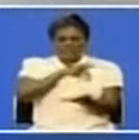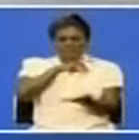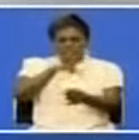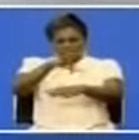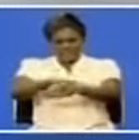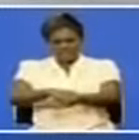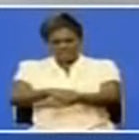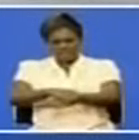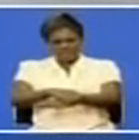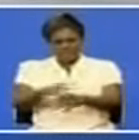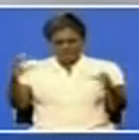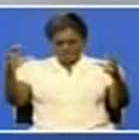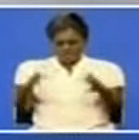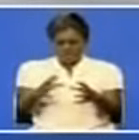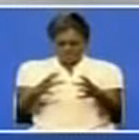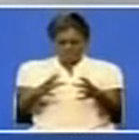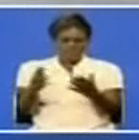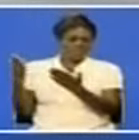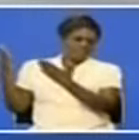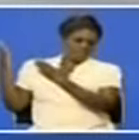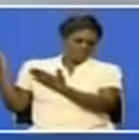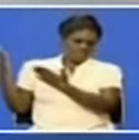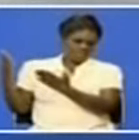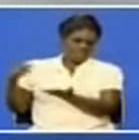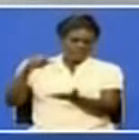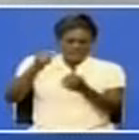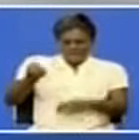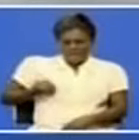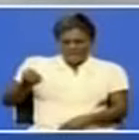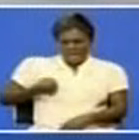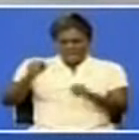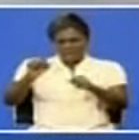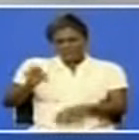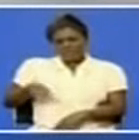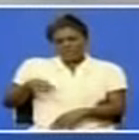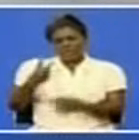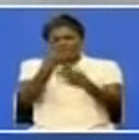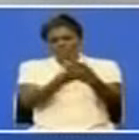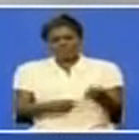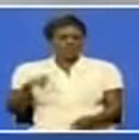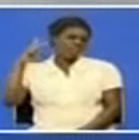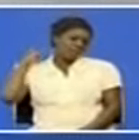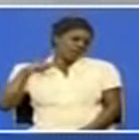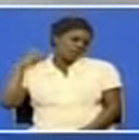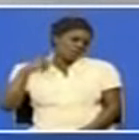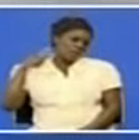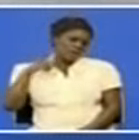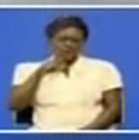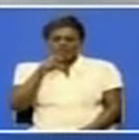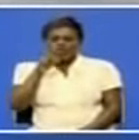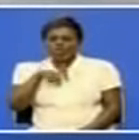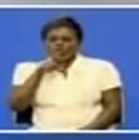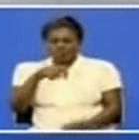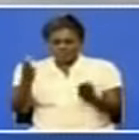mapato. Kikundi cha Twaweza kimewawezesha wasichana na wanawake katika mitaa ya Kariobangi na